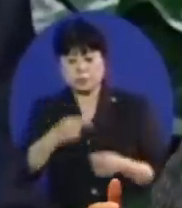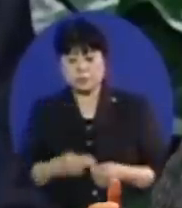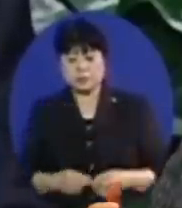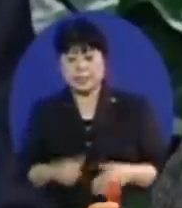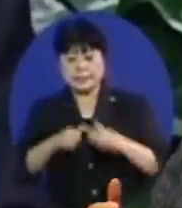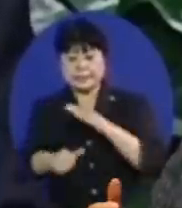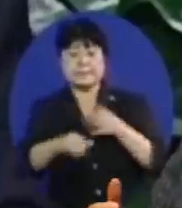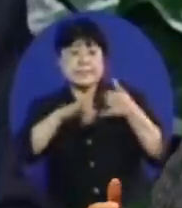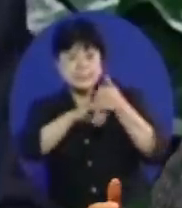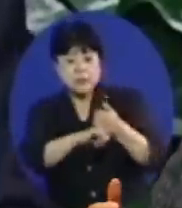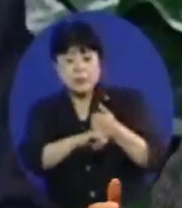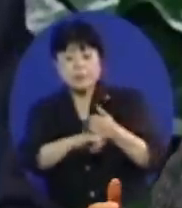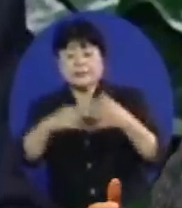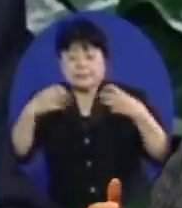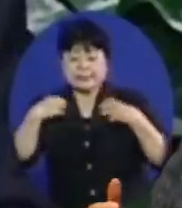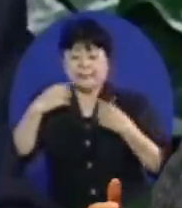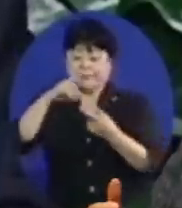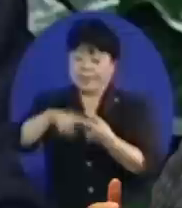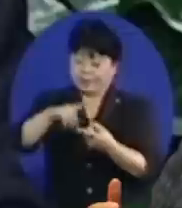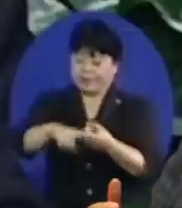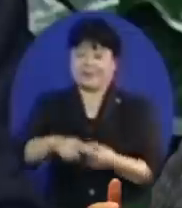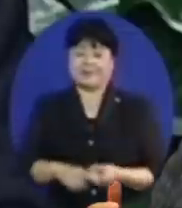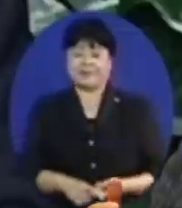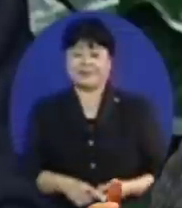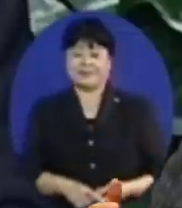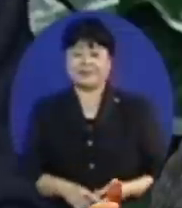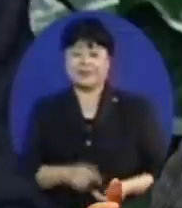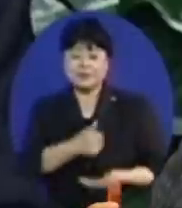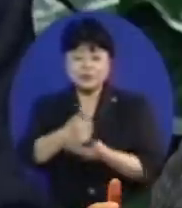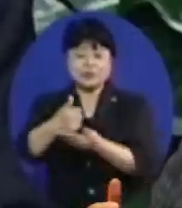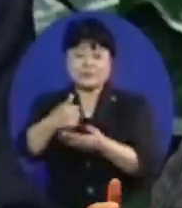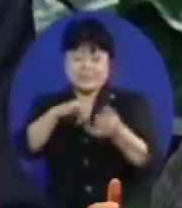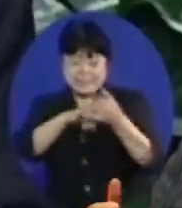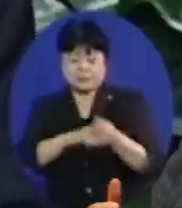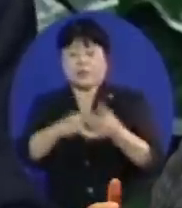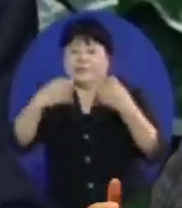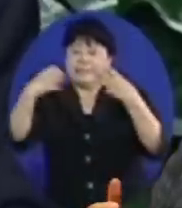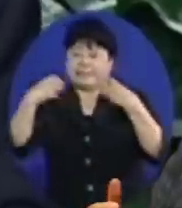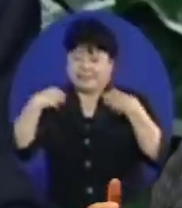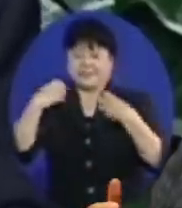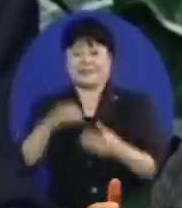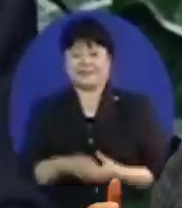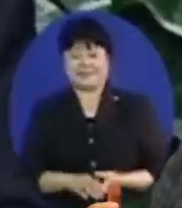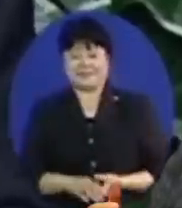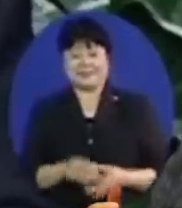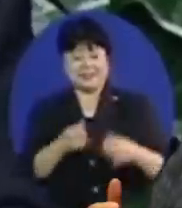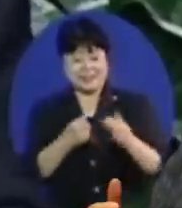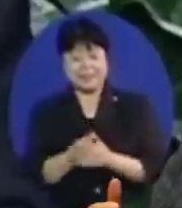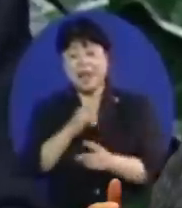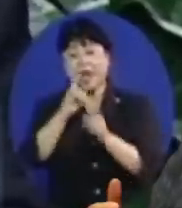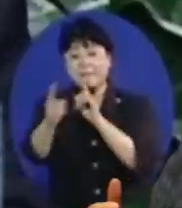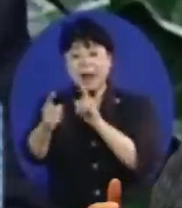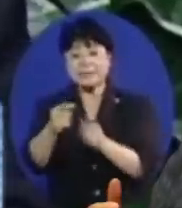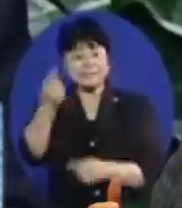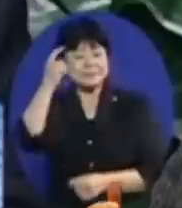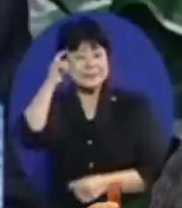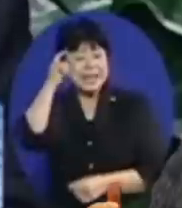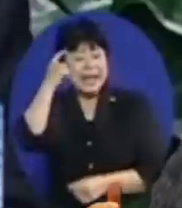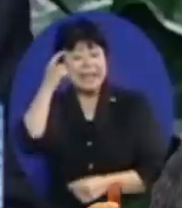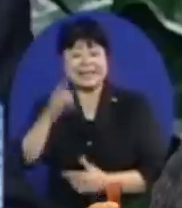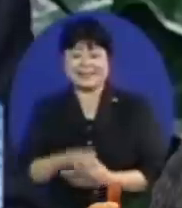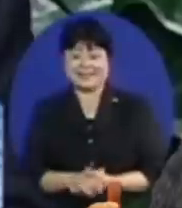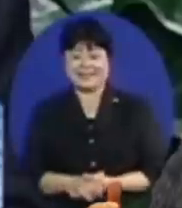짊어지는 것입니다. 성경에 주님이 약속했으면 책임을 지는 것입니다. 그러므로 말씀을 생각해야 되는